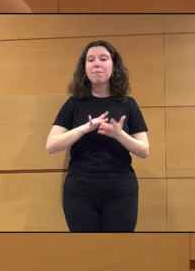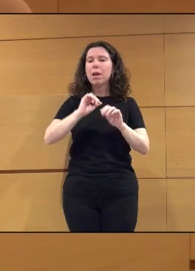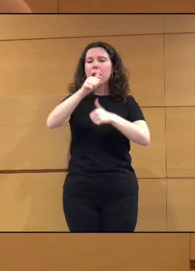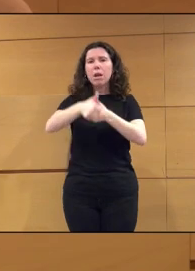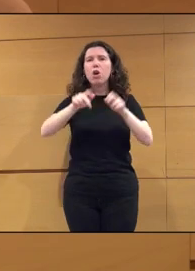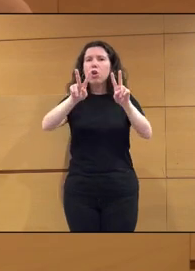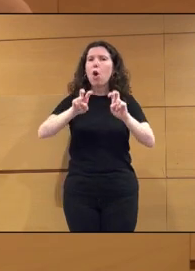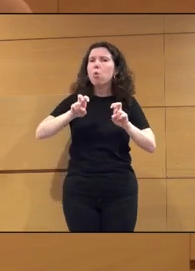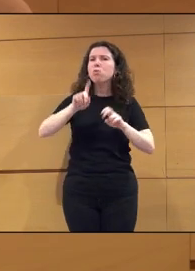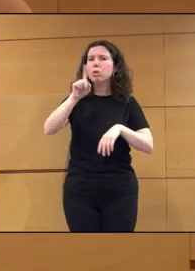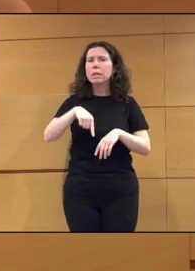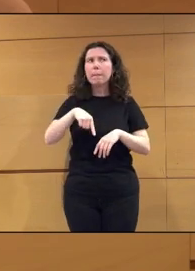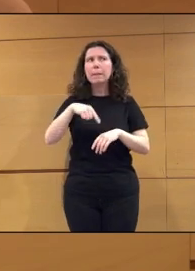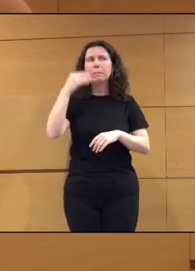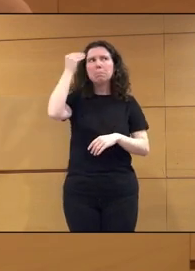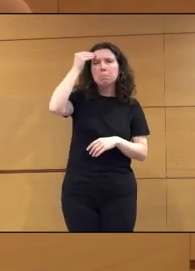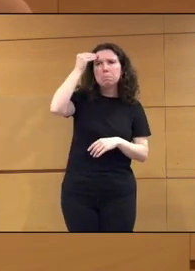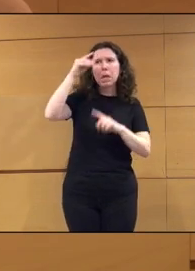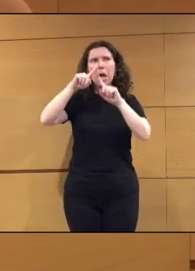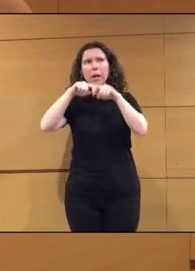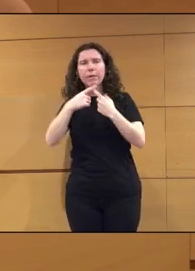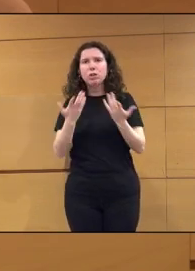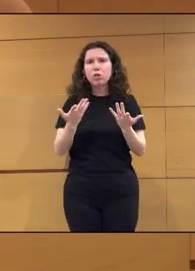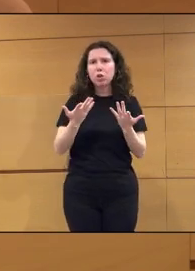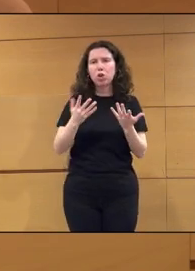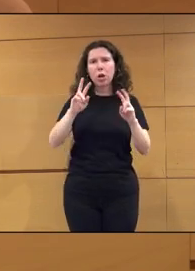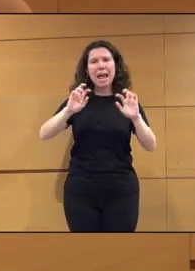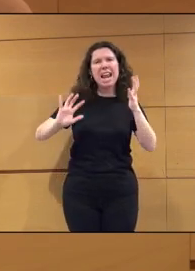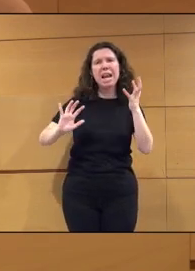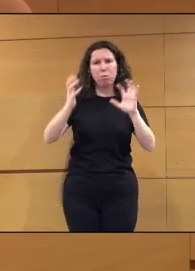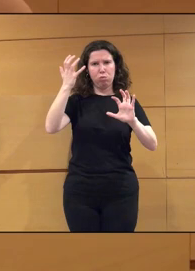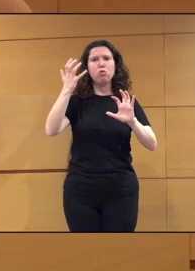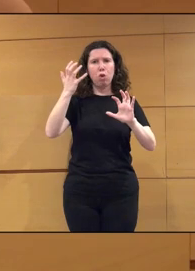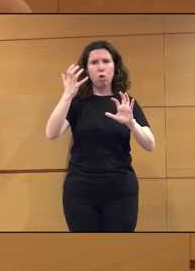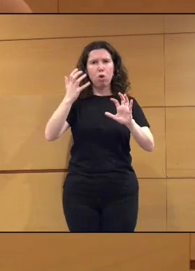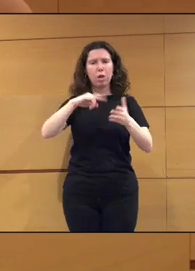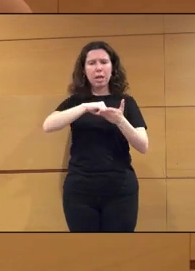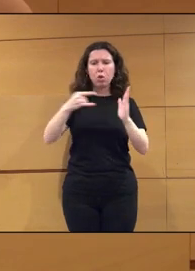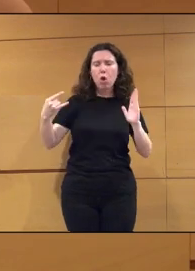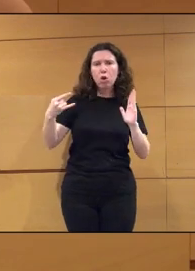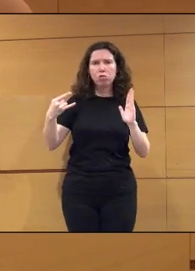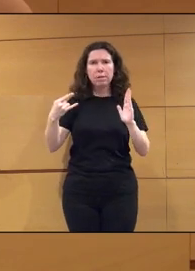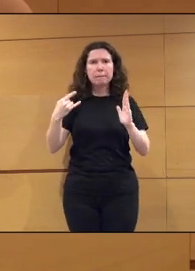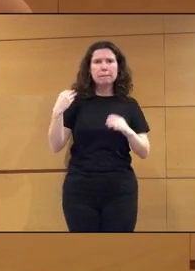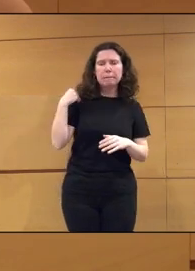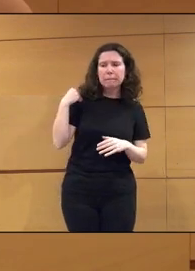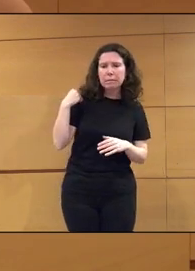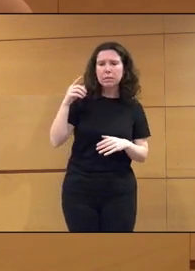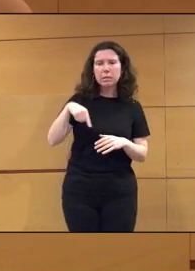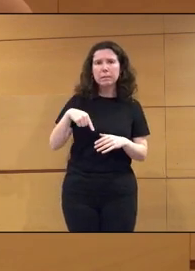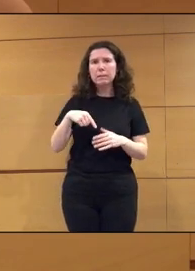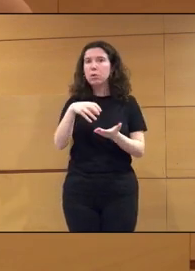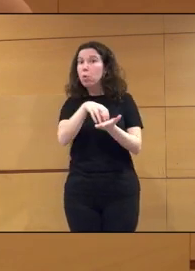planteja preguntes, aquesta revolució tecnològica, nous reptes, noves preguntes, noves incerteses, però també